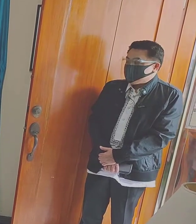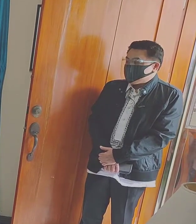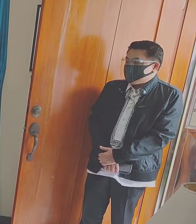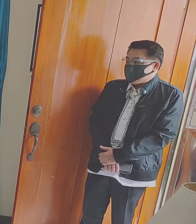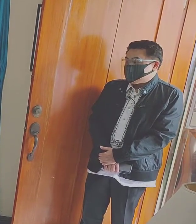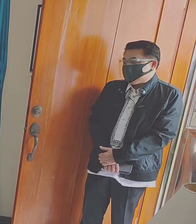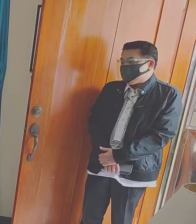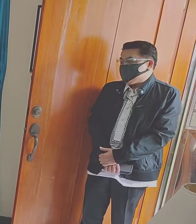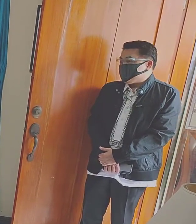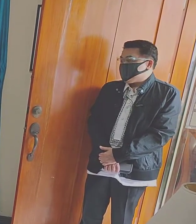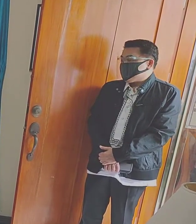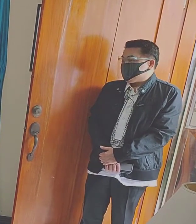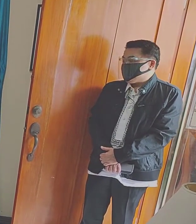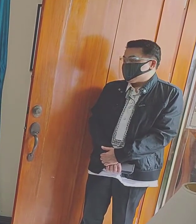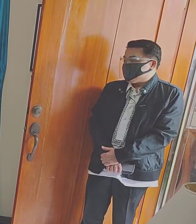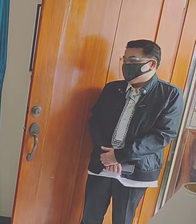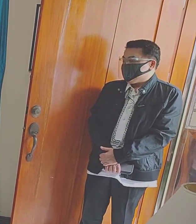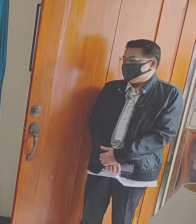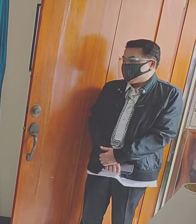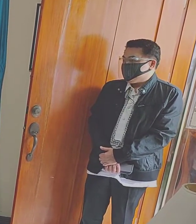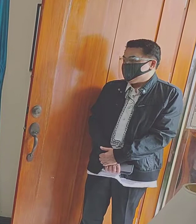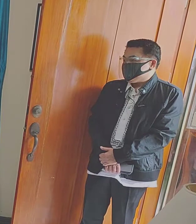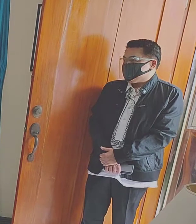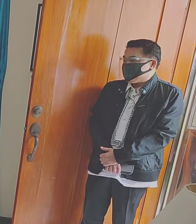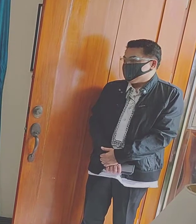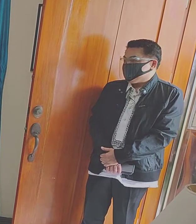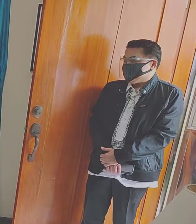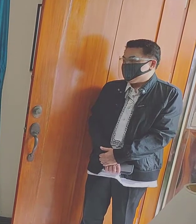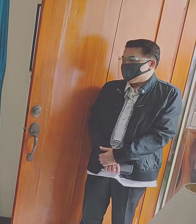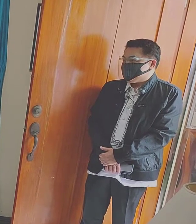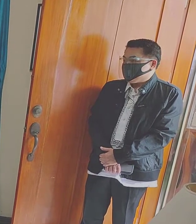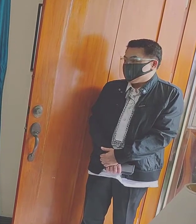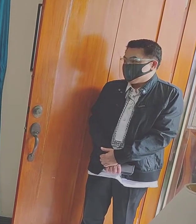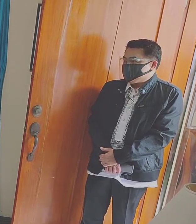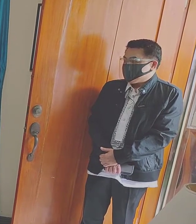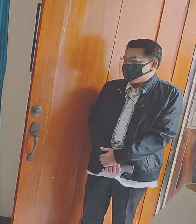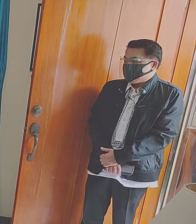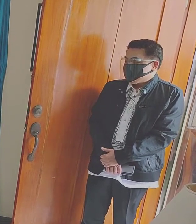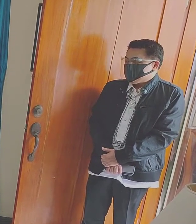ito? Maski walang face-to-face muna, kasi hindi natin na naman nangyayari, eh, di ba?